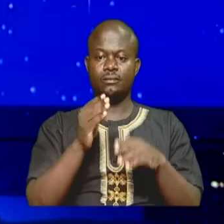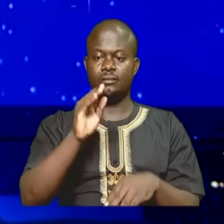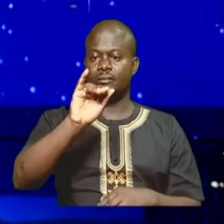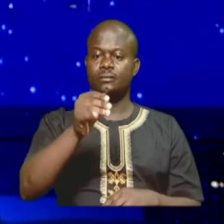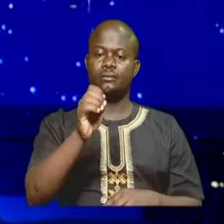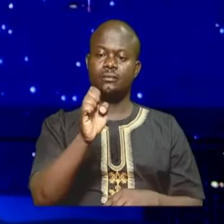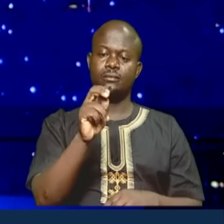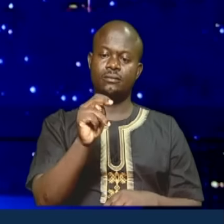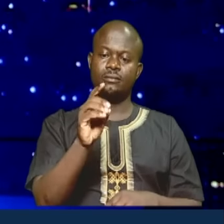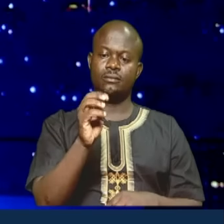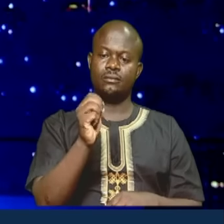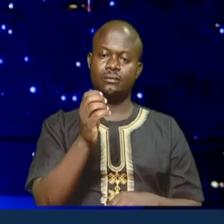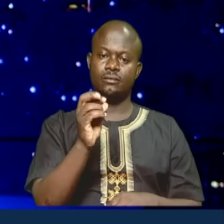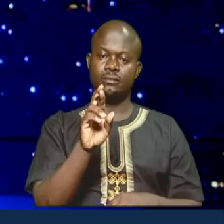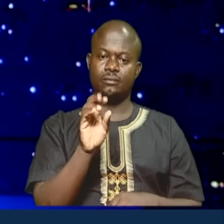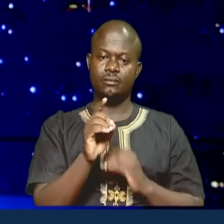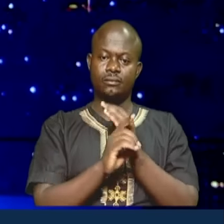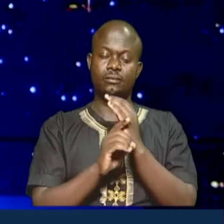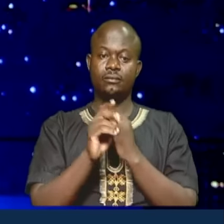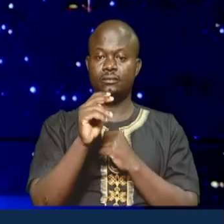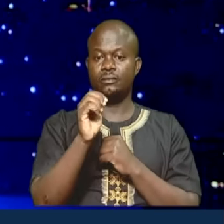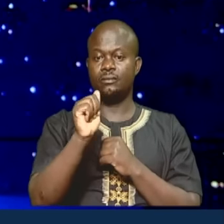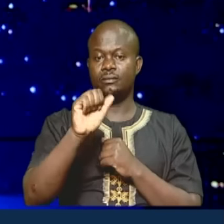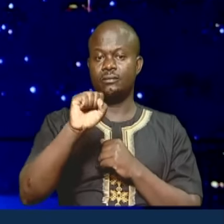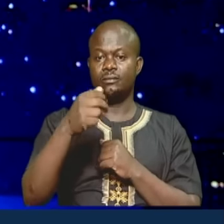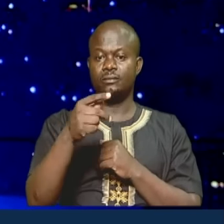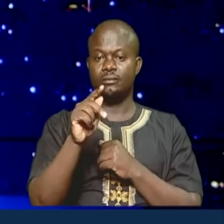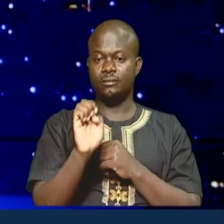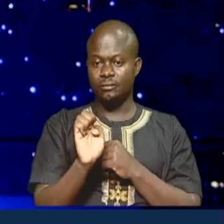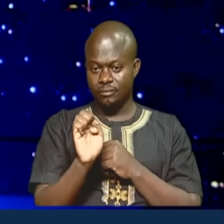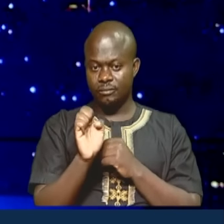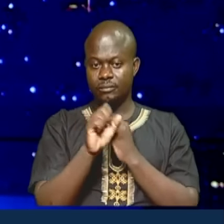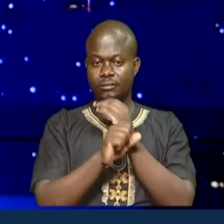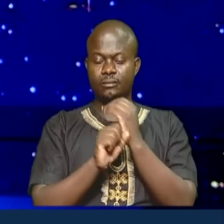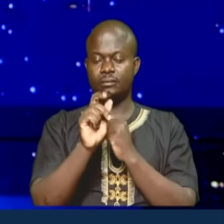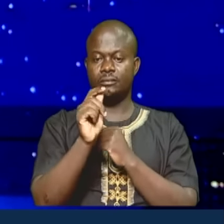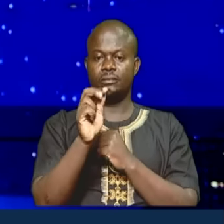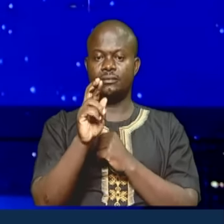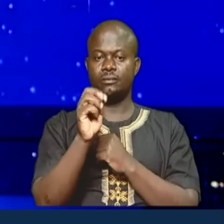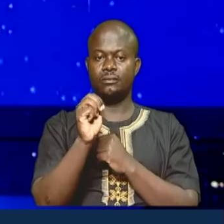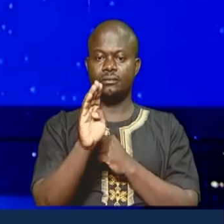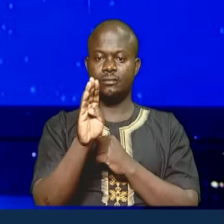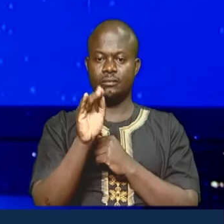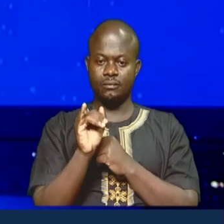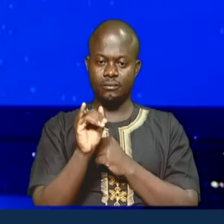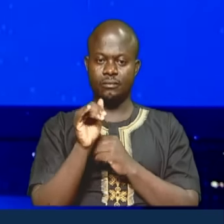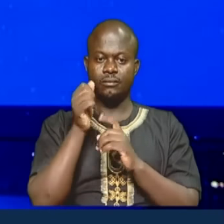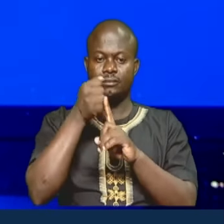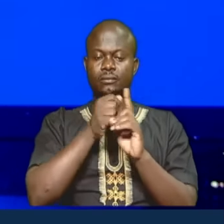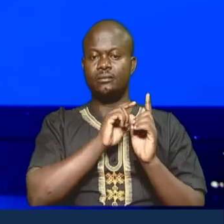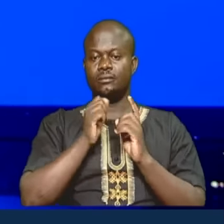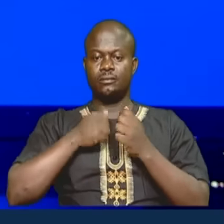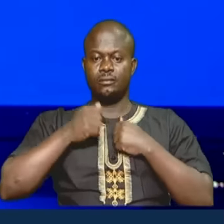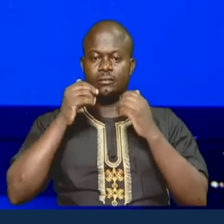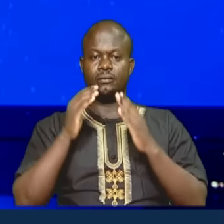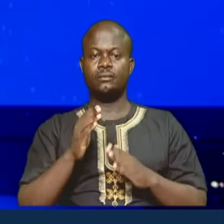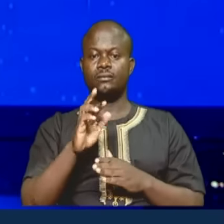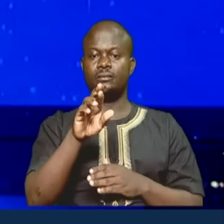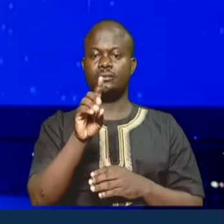acuruza akabari mu karere ka Nyamasheke mu murenge wa Karambi mu kagari ka Rushyarara. Umuvugizi w'ingabo z'u Rwanda